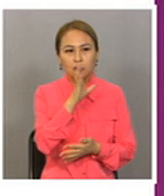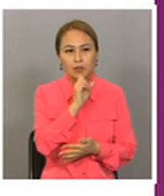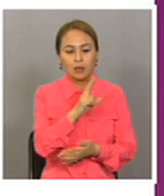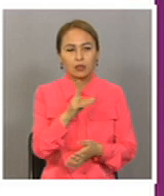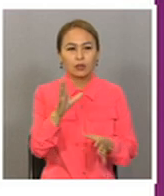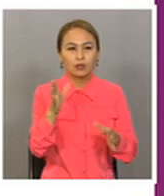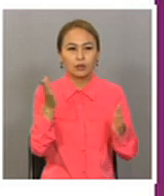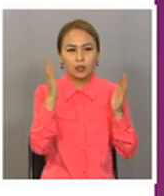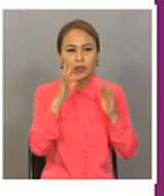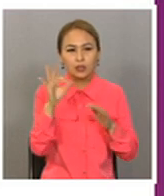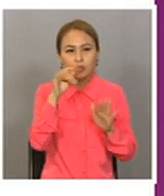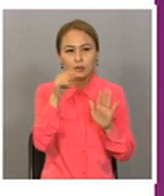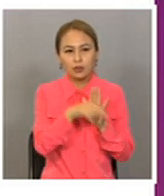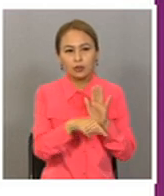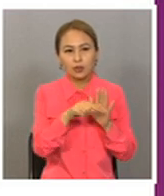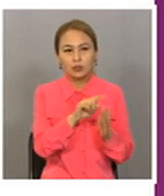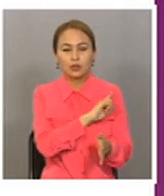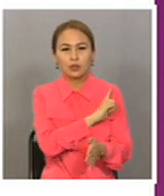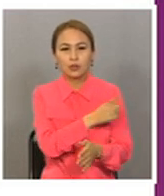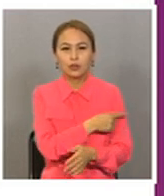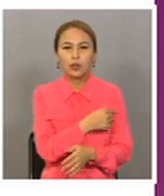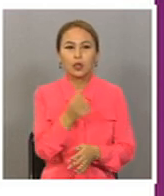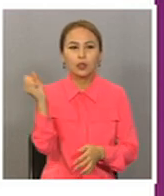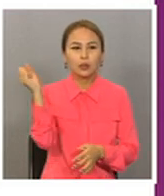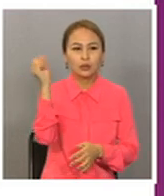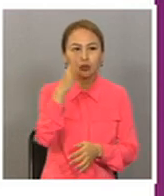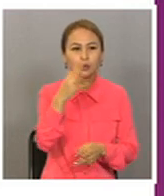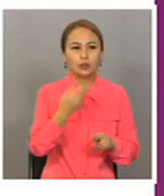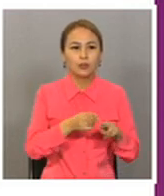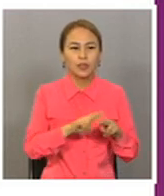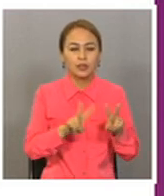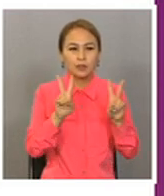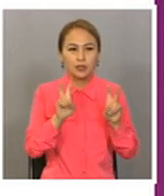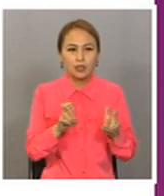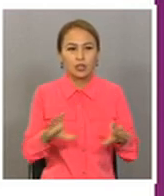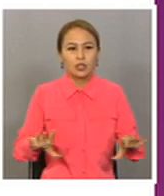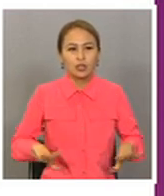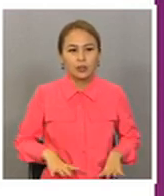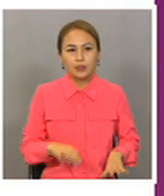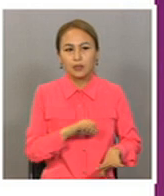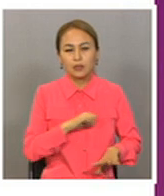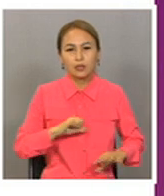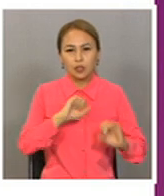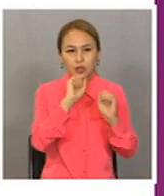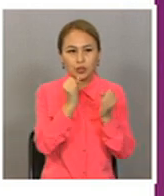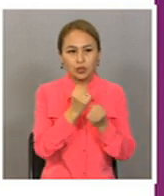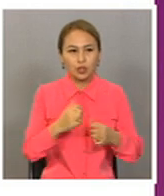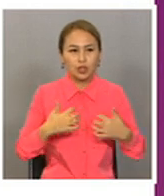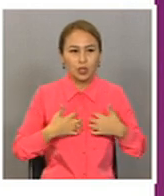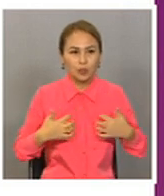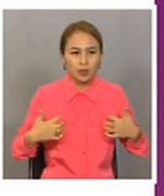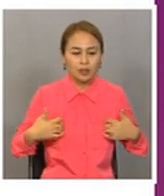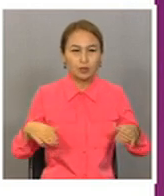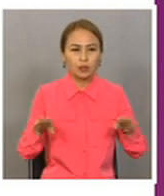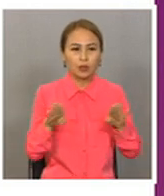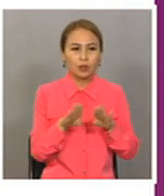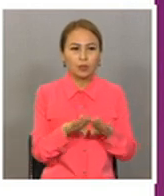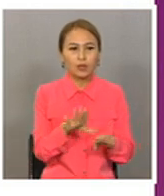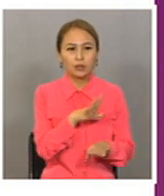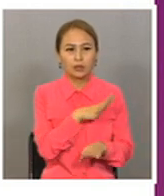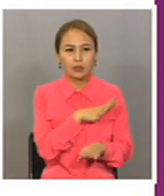құдайлардың ішіндегі құдіреттісі күн құдайы деп есептейді. Сондықтан жылқыны ең жүйрік жануар ретінде құрбандыққа